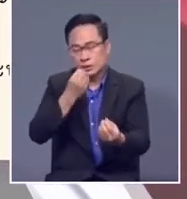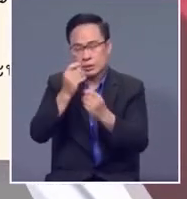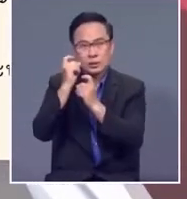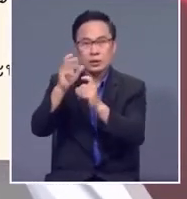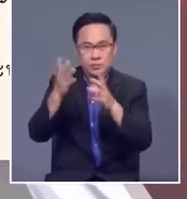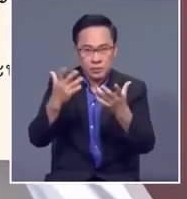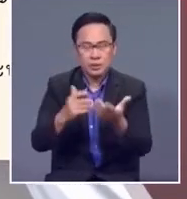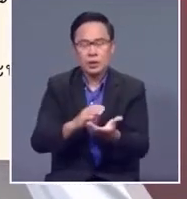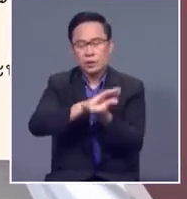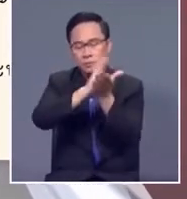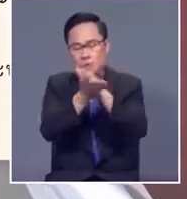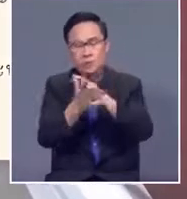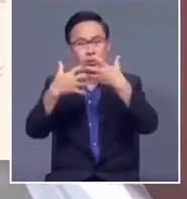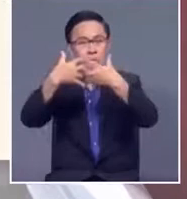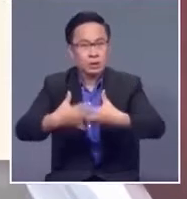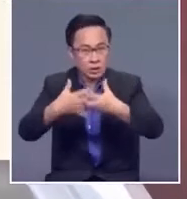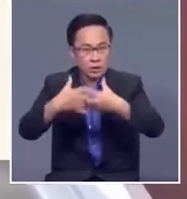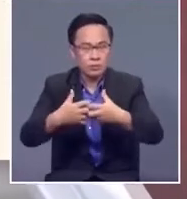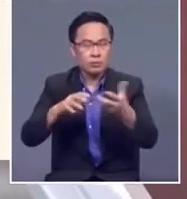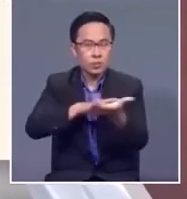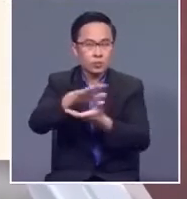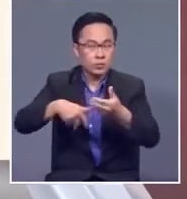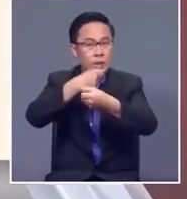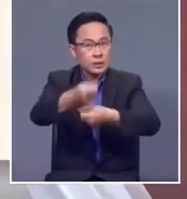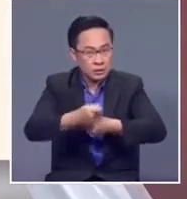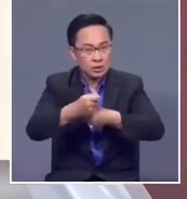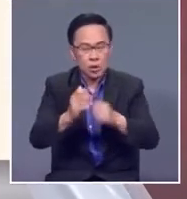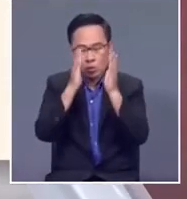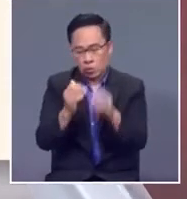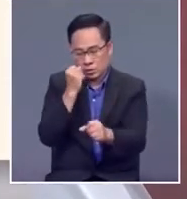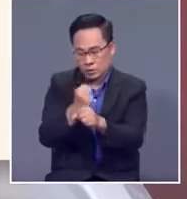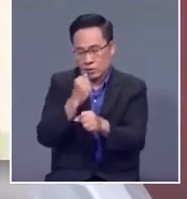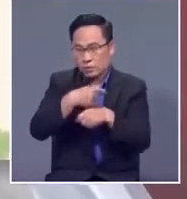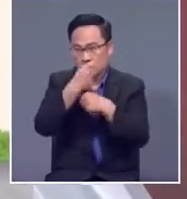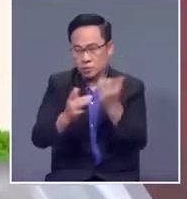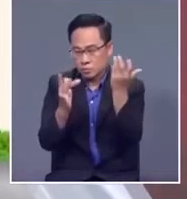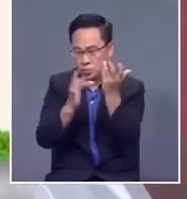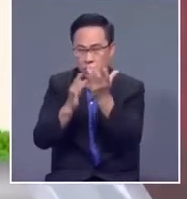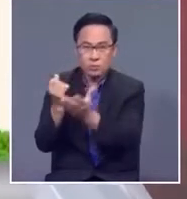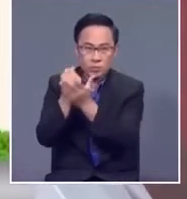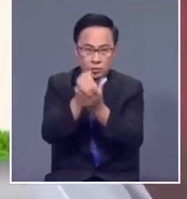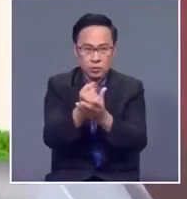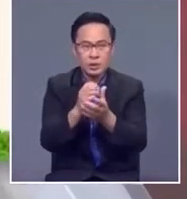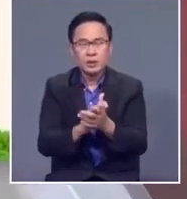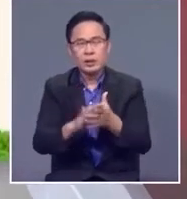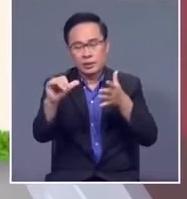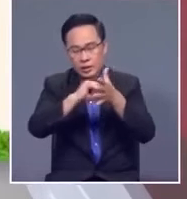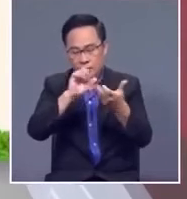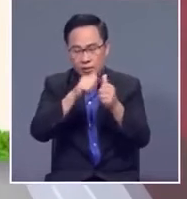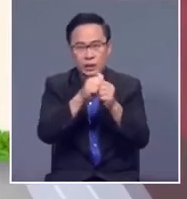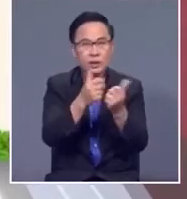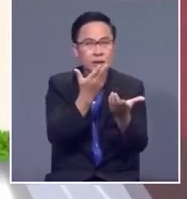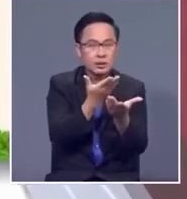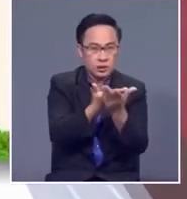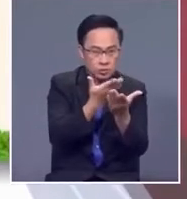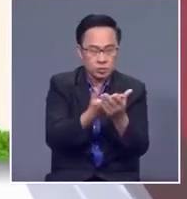และพัฒนาให้เป็นสมาร์ทฟาร์มเมอร์พัฒนาคุณภาพชีวิตและแก้ปัญหาความยากจนจัดระบบบริหารจัดการน้ำอย่างเหมาะสมมี